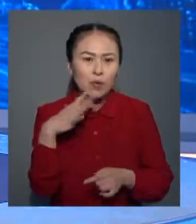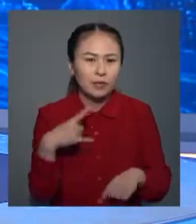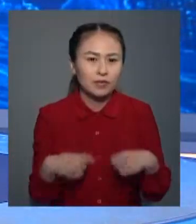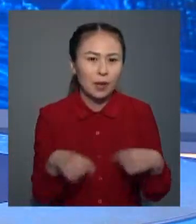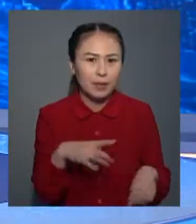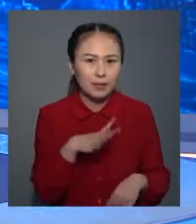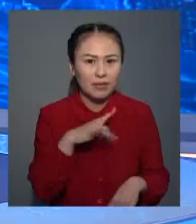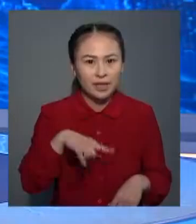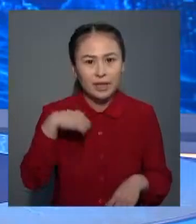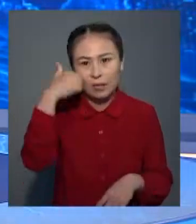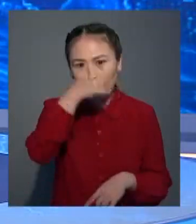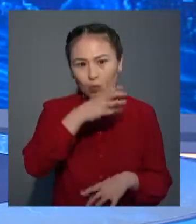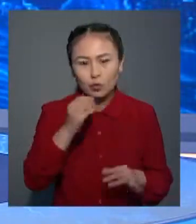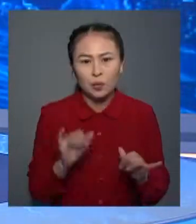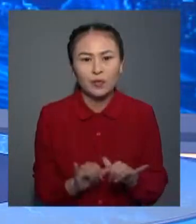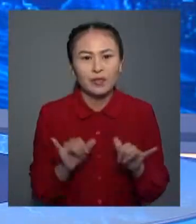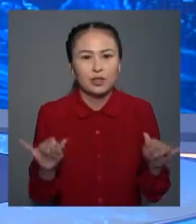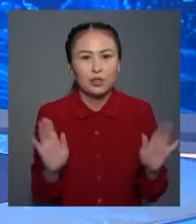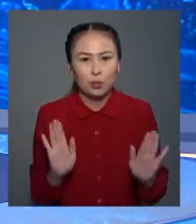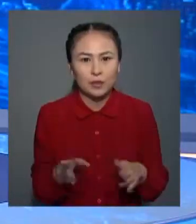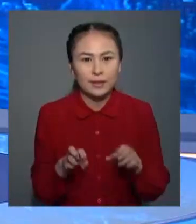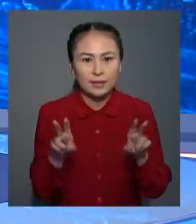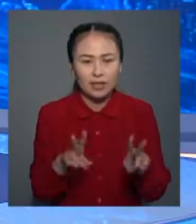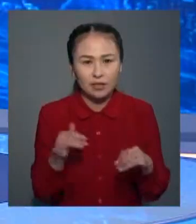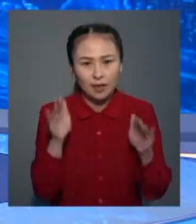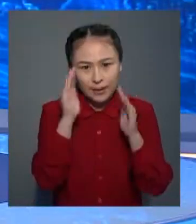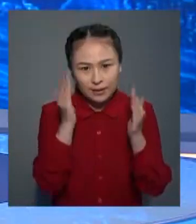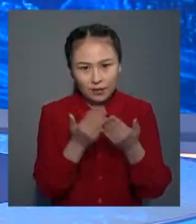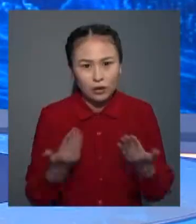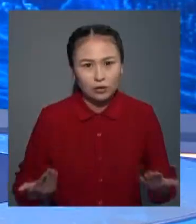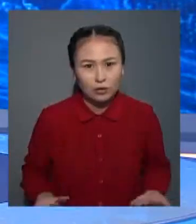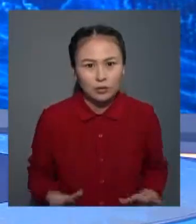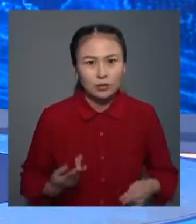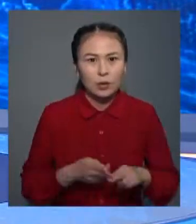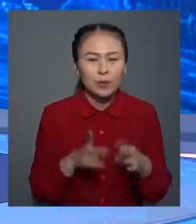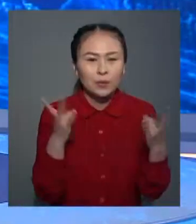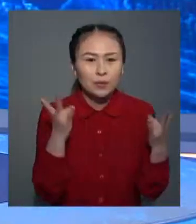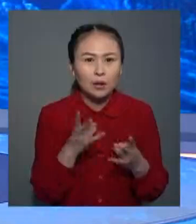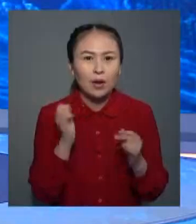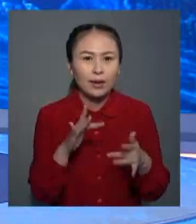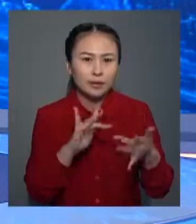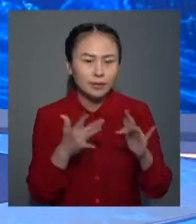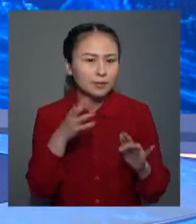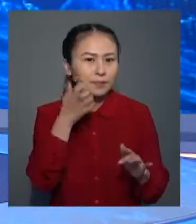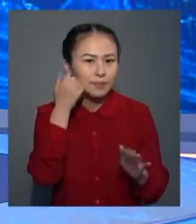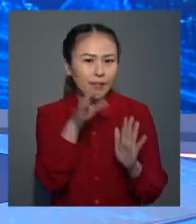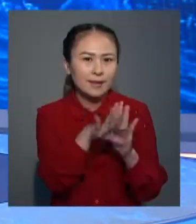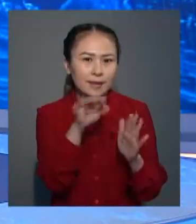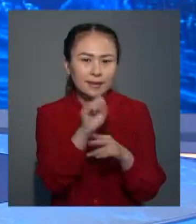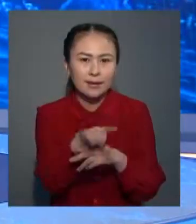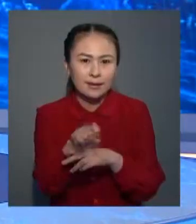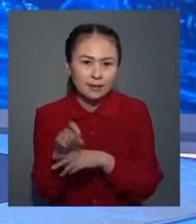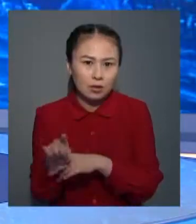жасаған. Бұл осы қарқын үдей түсет дейді мамандар. Өткені карантин кезінде тұрғындардың дені керек затын ғаламтор арқылы алдырып жатыр. Осы